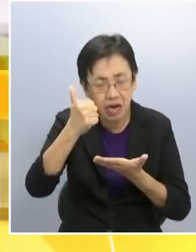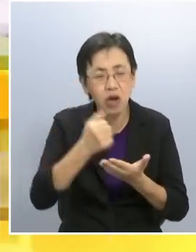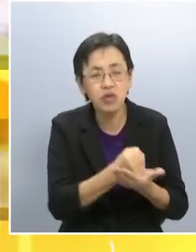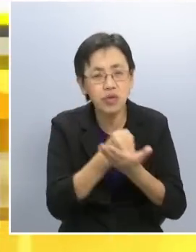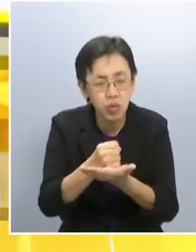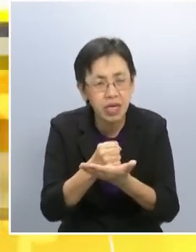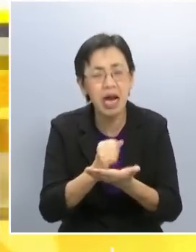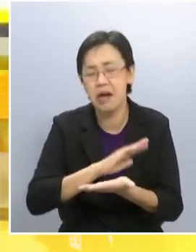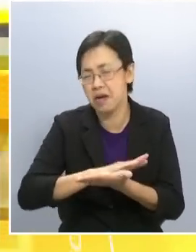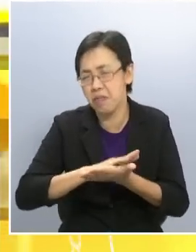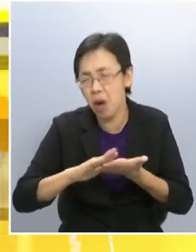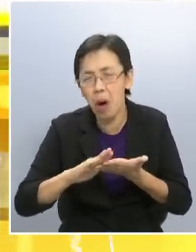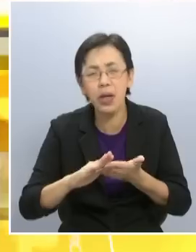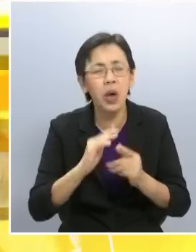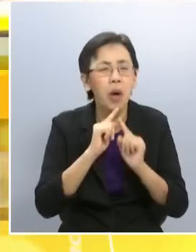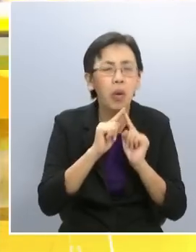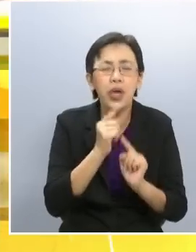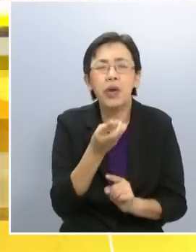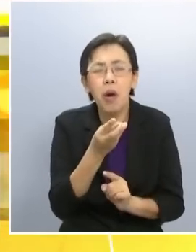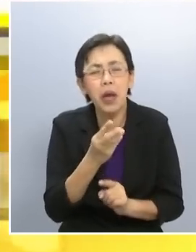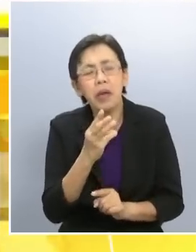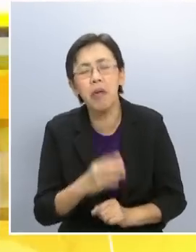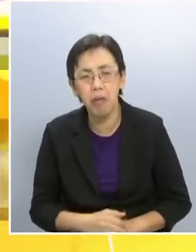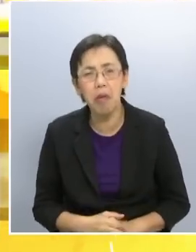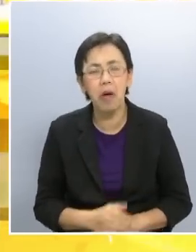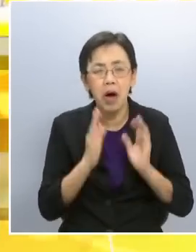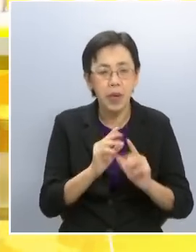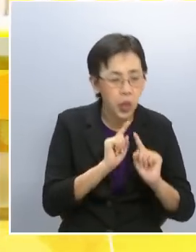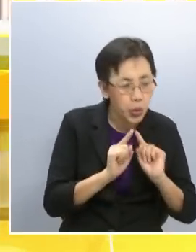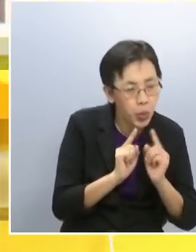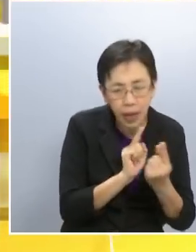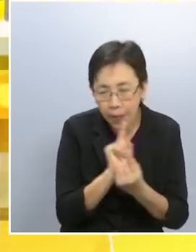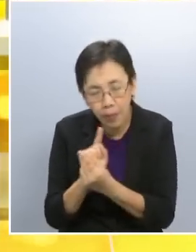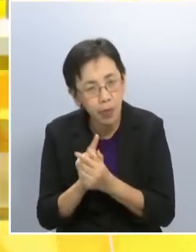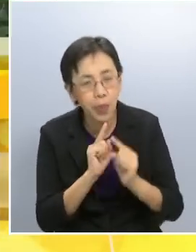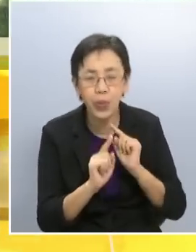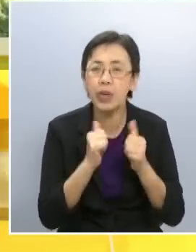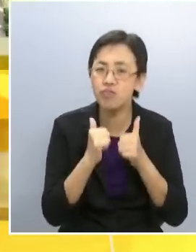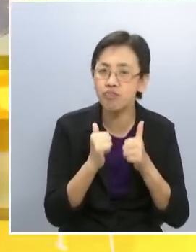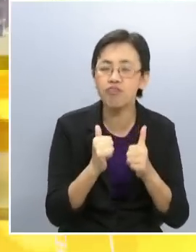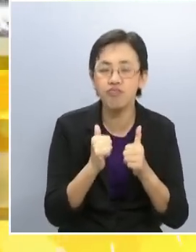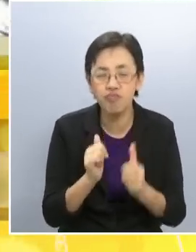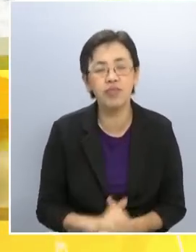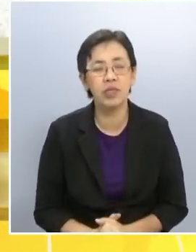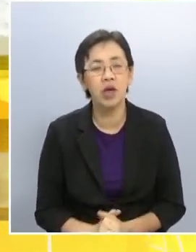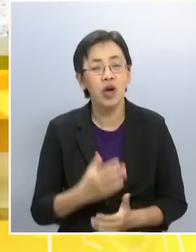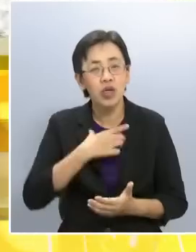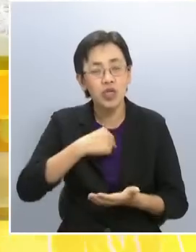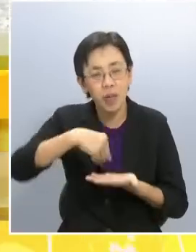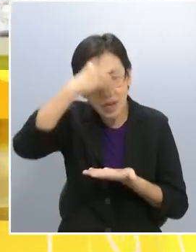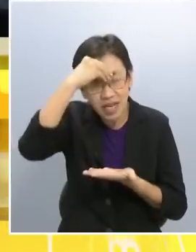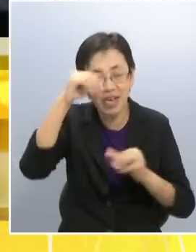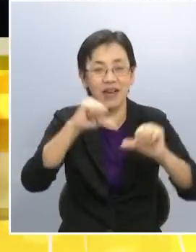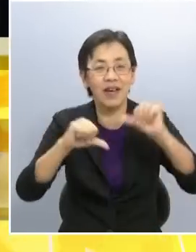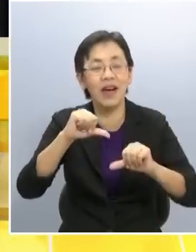ดอ่ะใช่ค่ะพี่เป็นคนที่มีมนุษยสัมพันธ์ดีค่ะและน้องก็ชอบเรียนแบบวิทยาศา